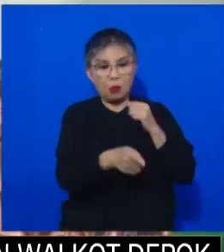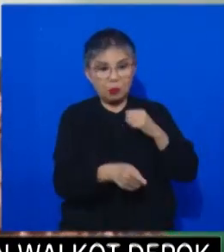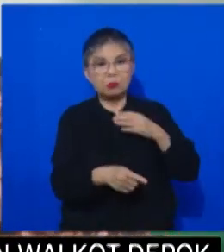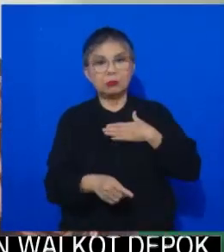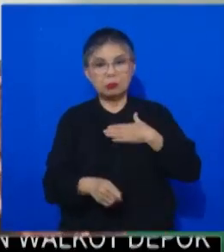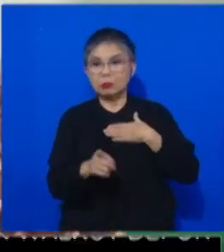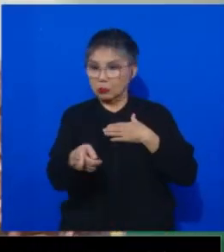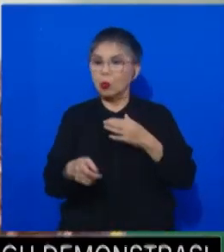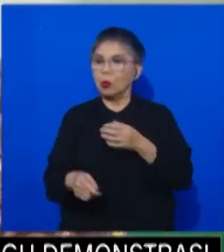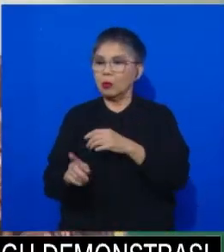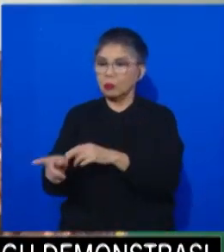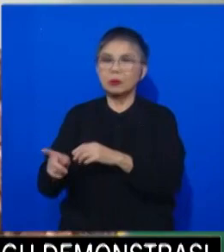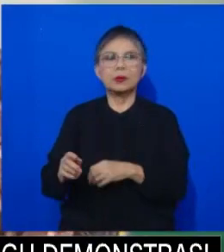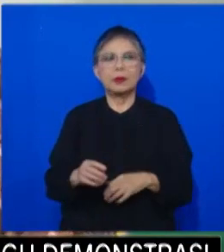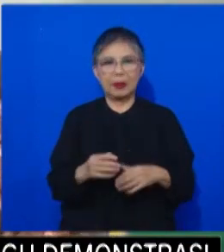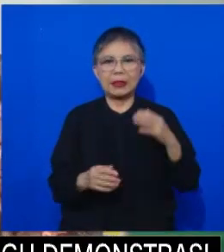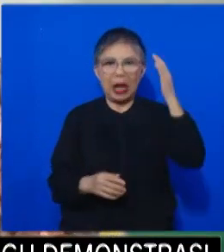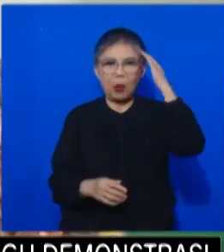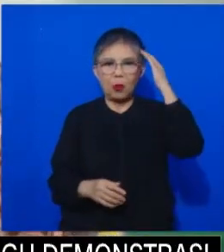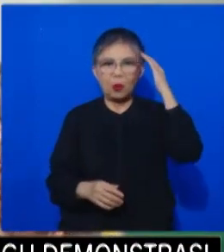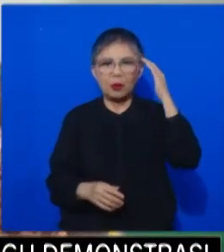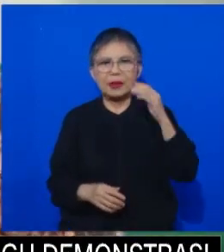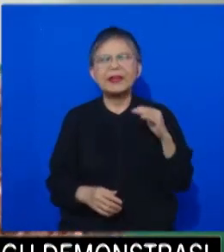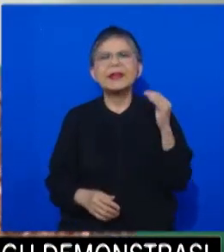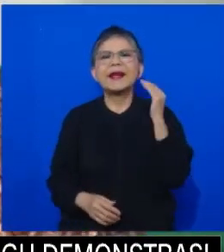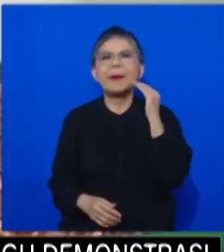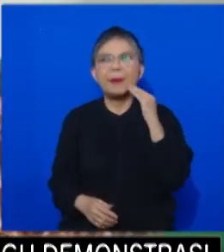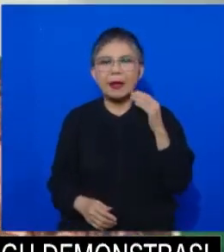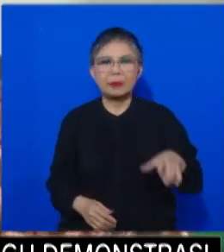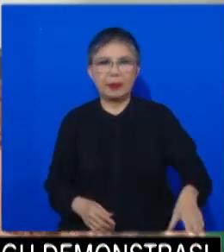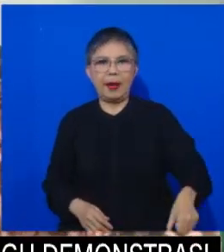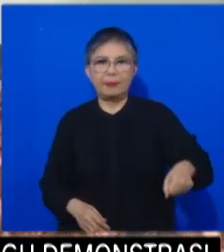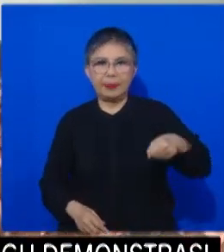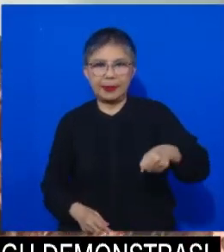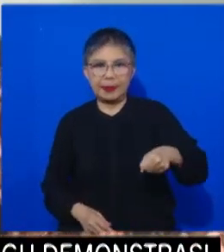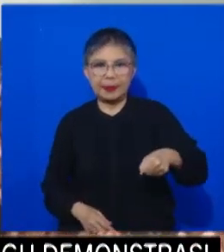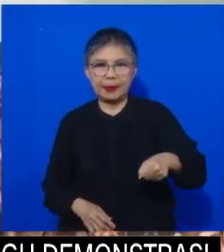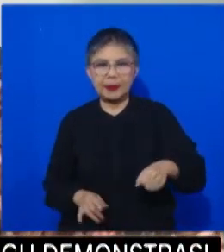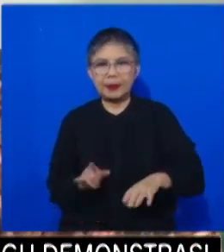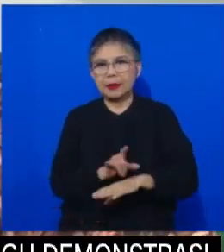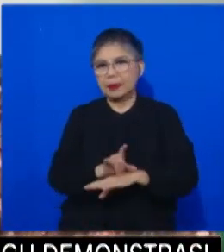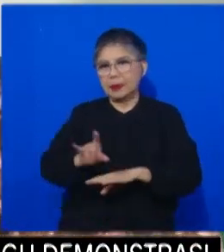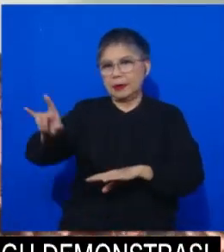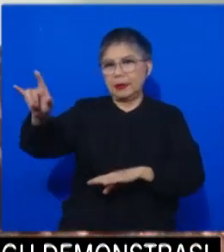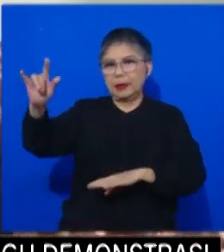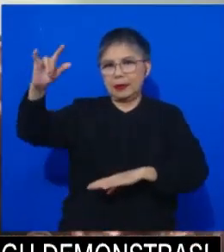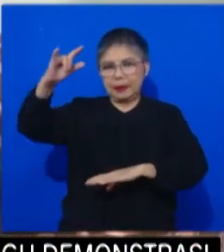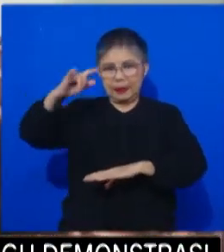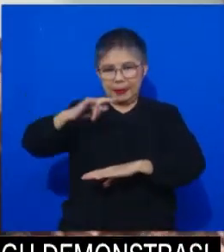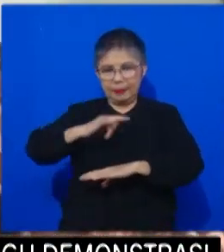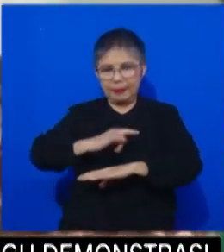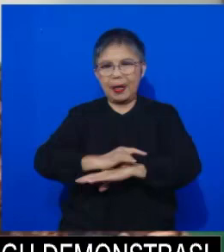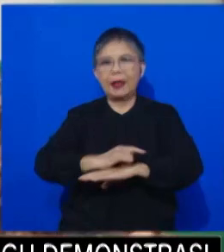supaya mengenal enak, termudah diambil seketika dia untuk